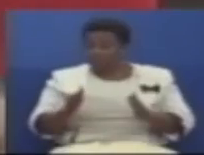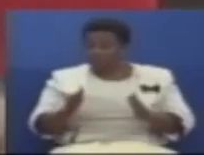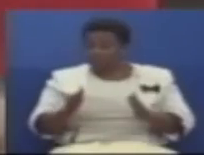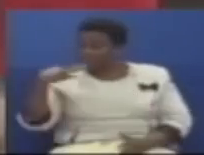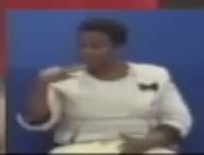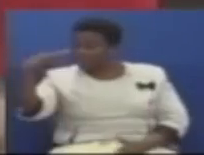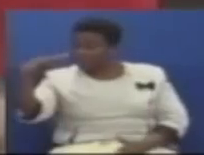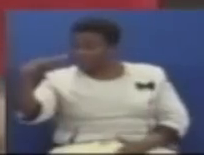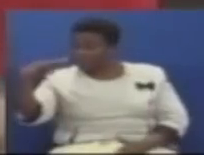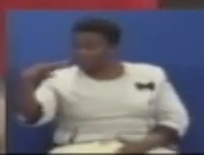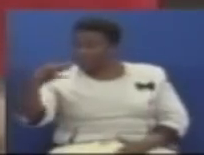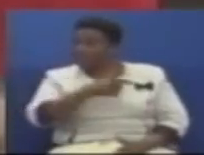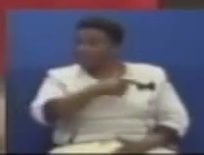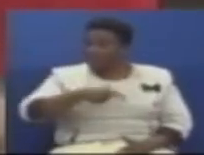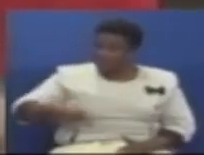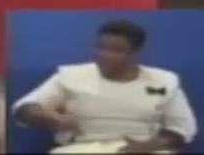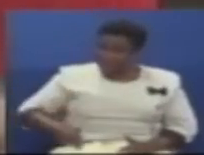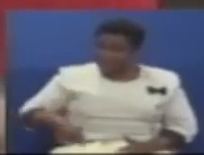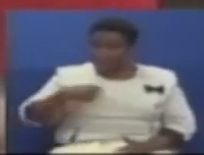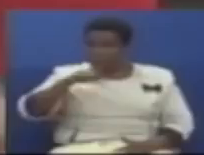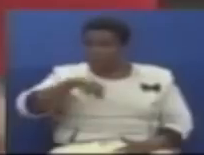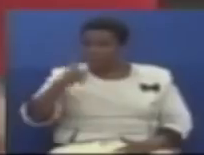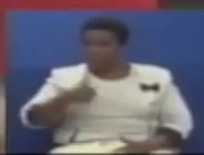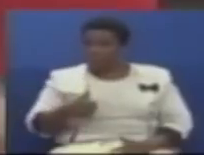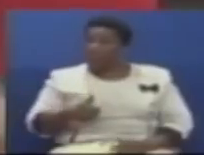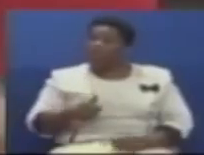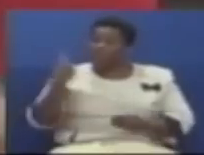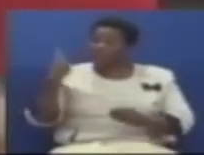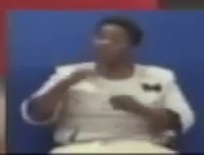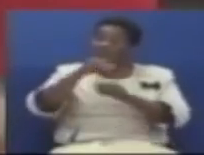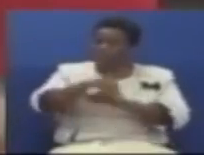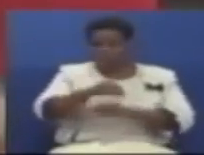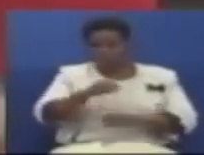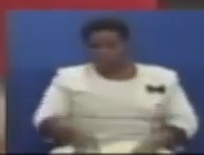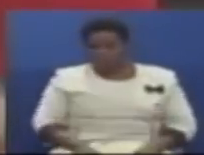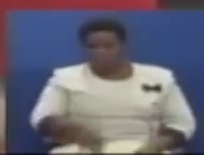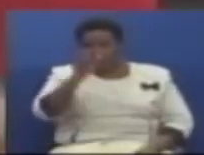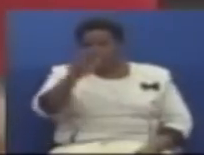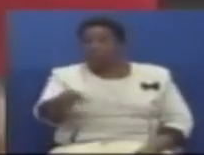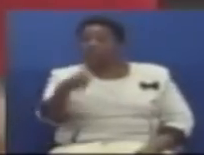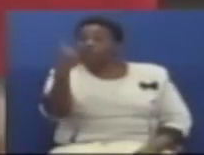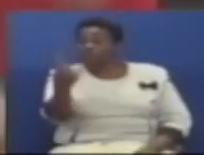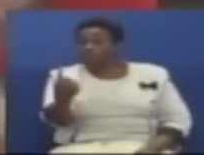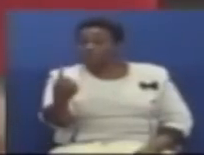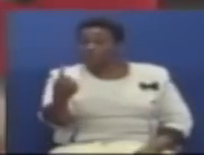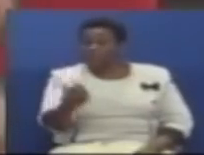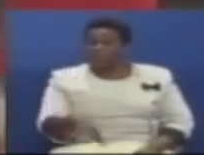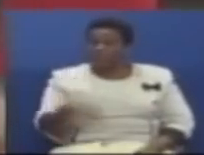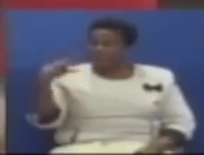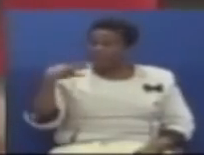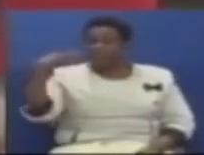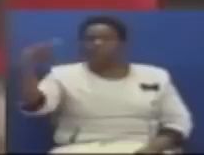bunge hili. Na mimi nilimpigia kura ili awe waziri mkuu. Alafu kuna mtu mmoja ambaye anachaguliwa